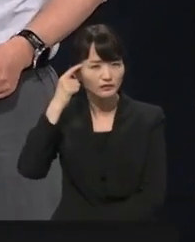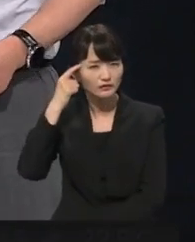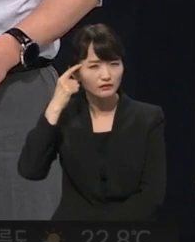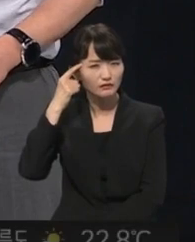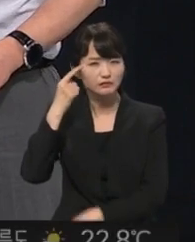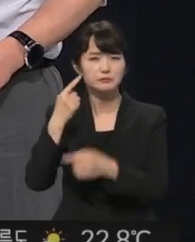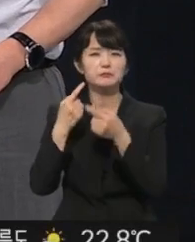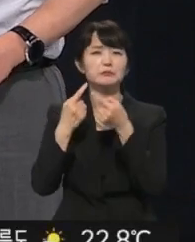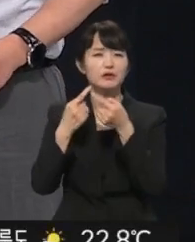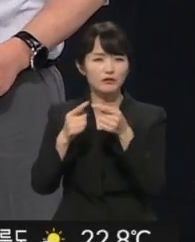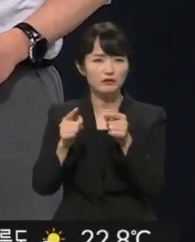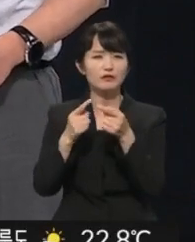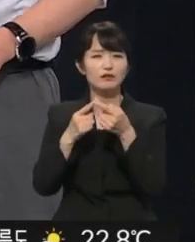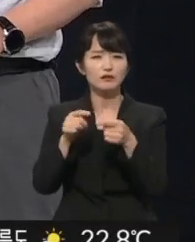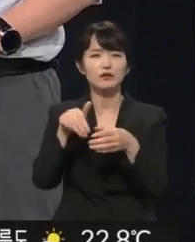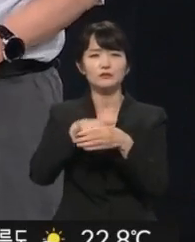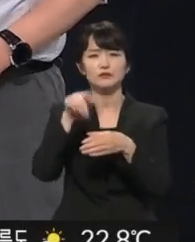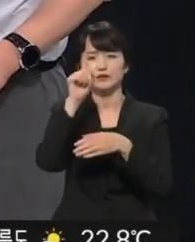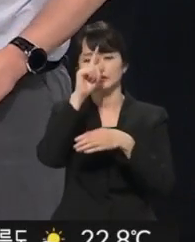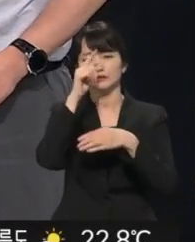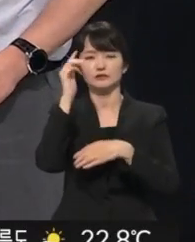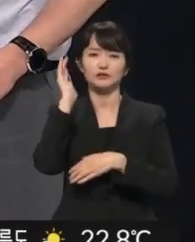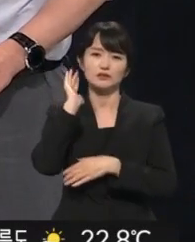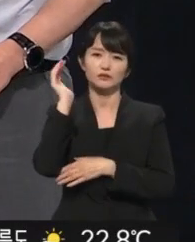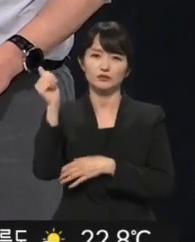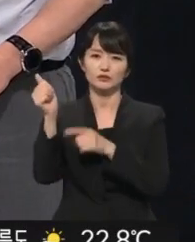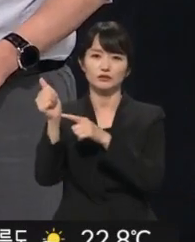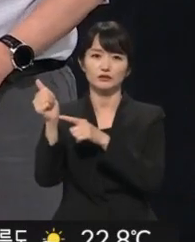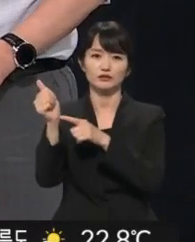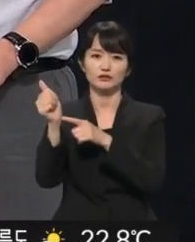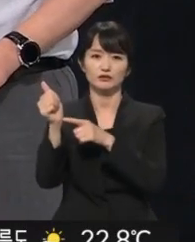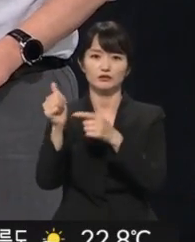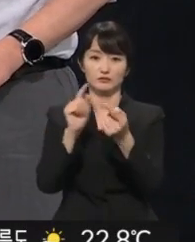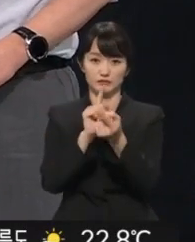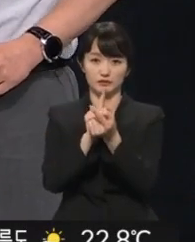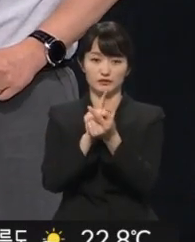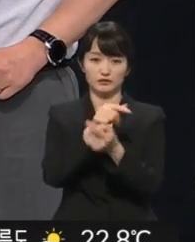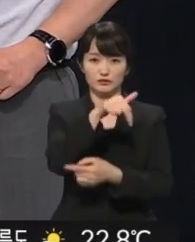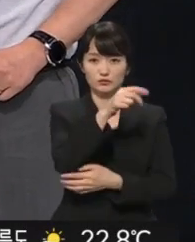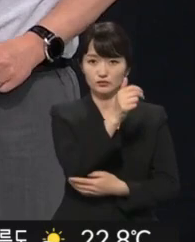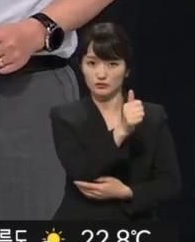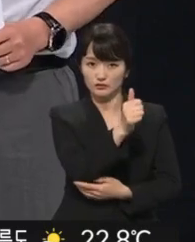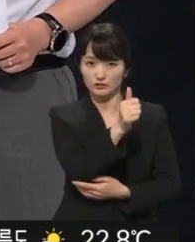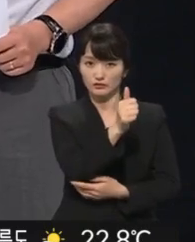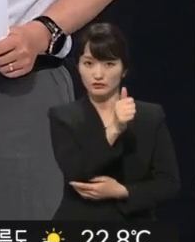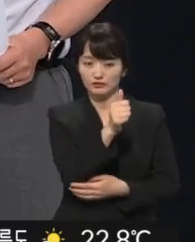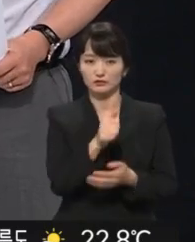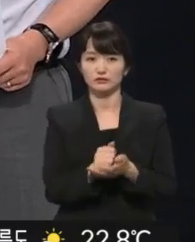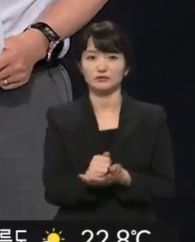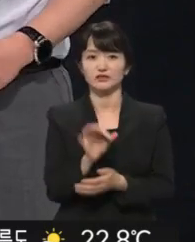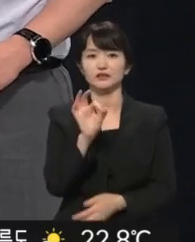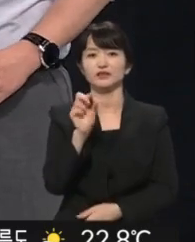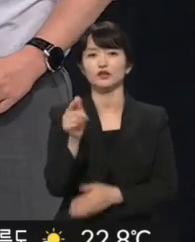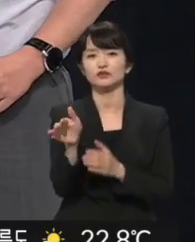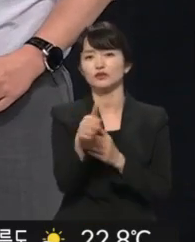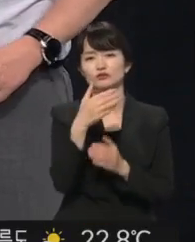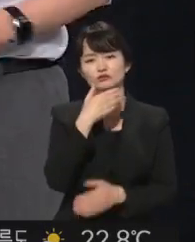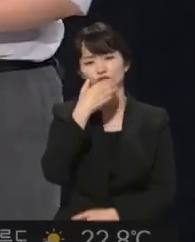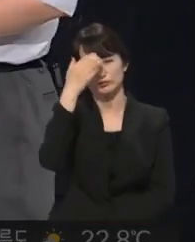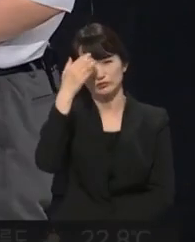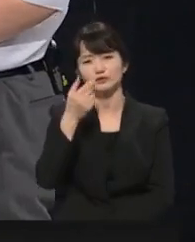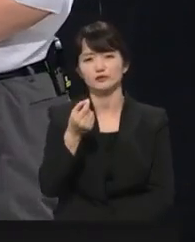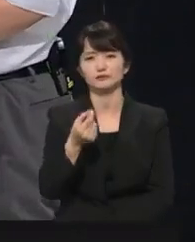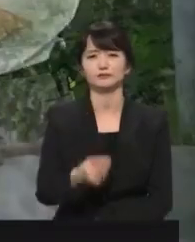아니냐는 평가 속에 문재인 전 대통령과도 만났는데요. 조 전 장관, 연어의 꿈을 꾸는 듯하죠.